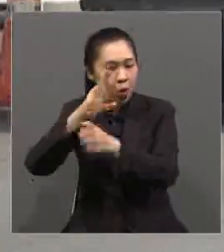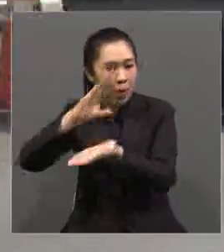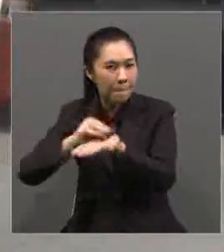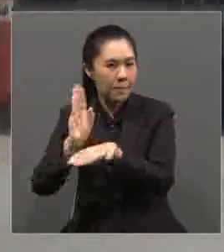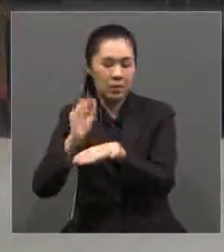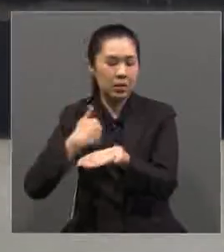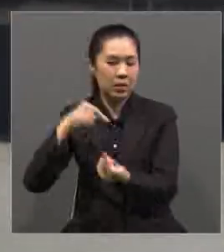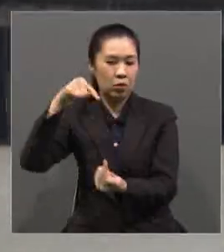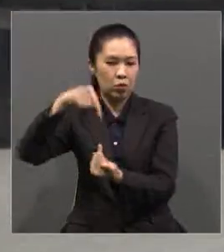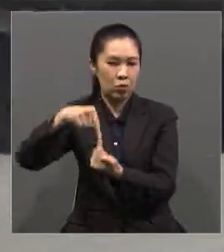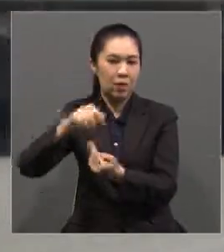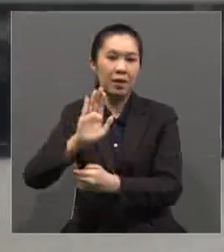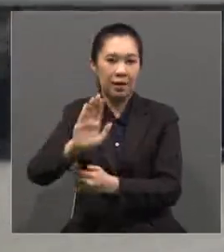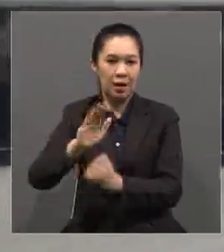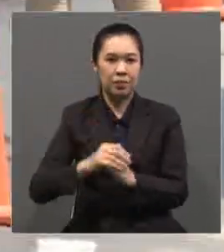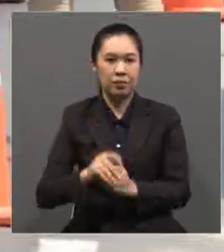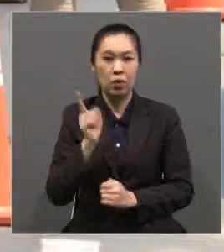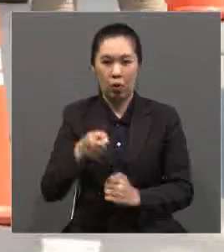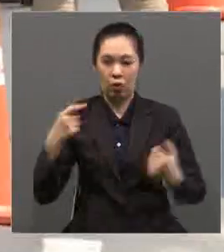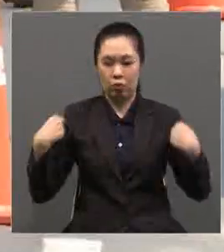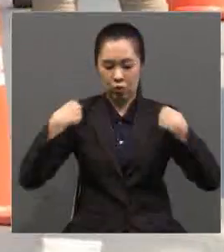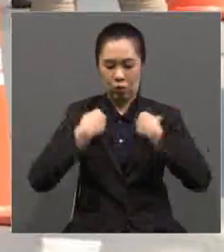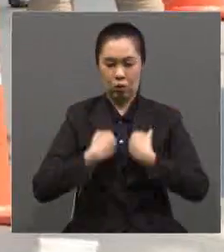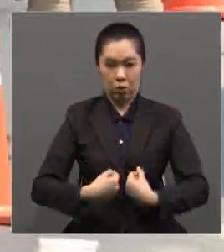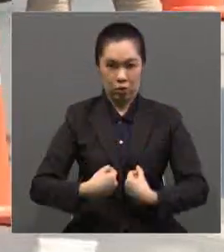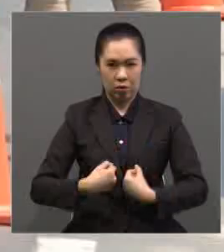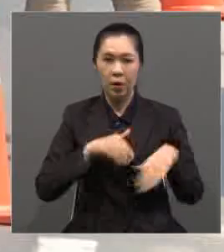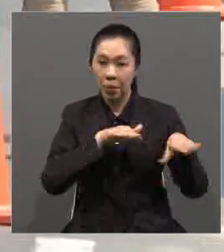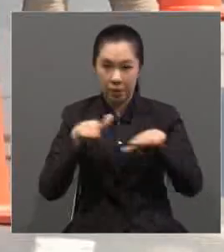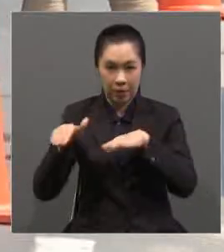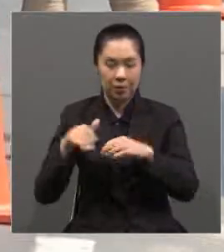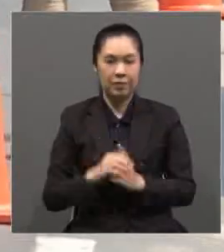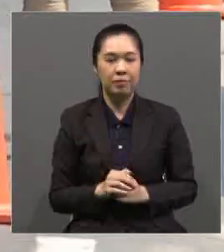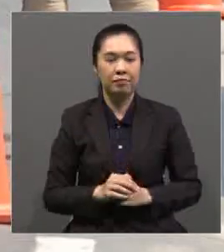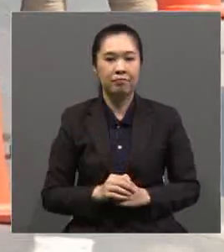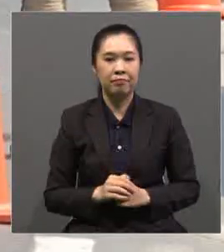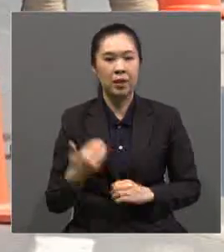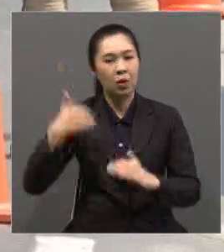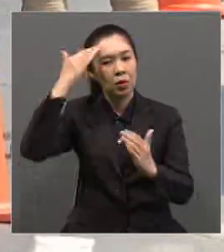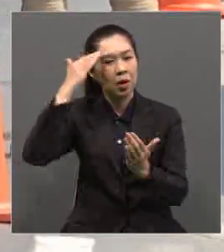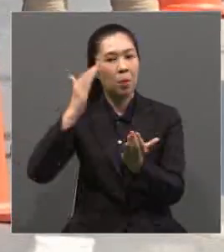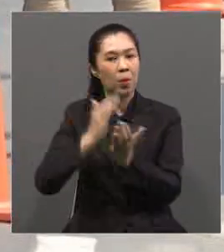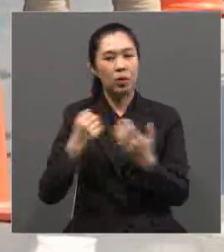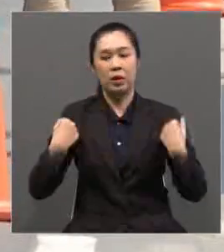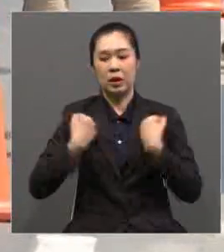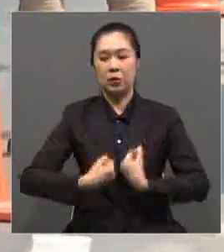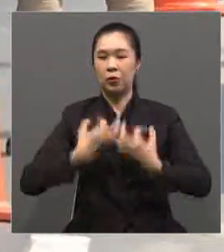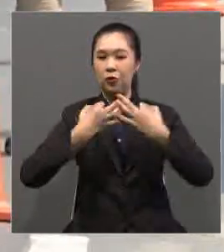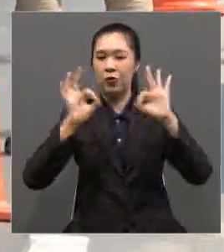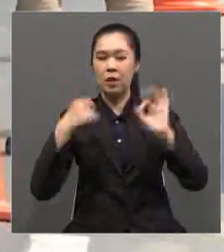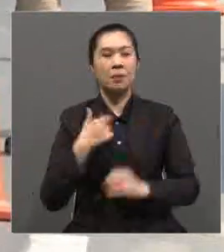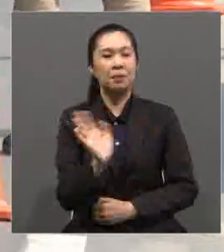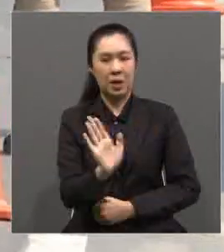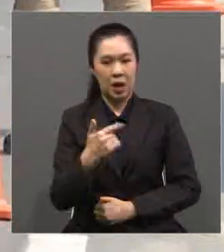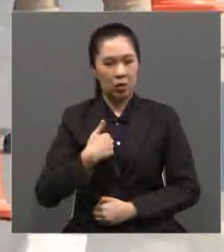ำคัญตำรวจทุกนายต้องสวมใส่เครื่องแบบในการตั้งจุดตรวจทุกครั้งต้องไม่มีตำรวจนอกเครื่องแบบปฏิบัติหน้าที่ต